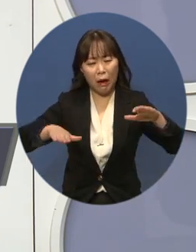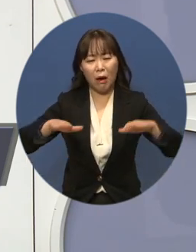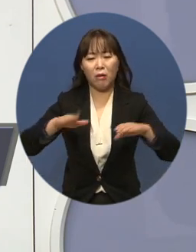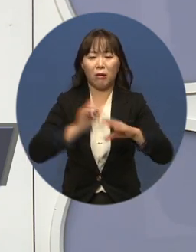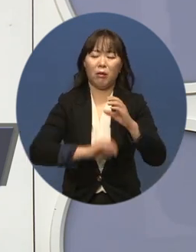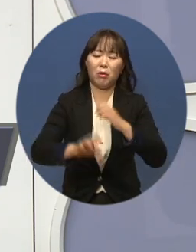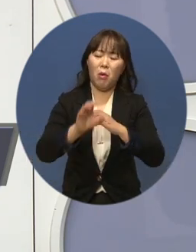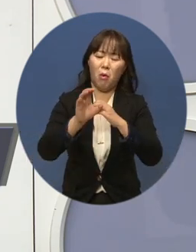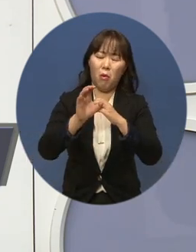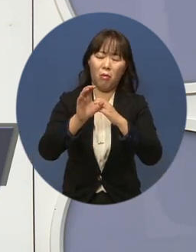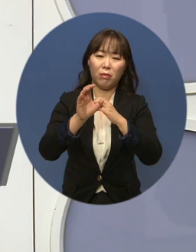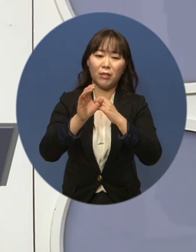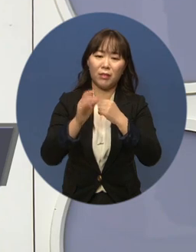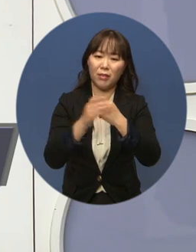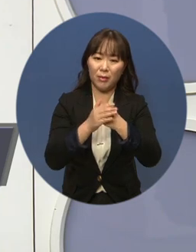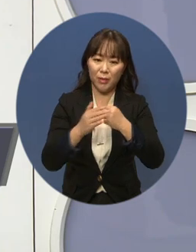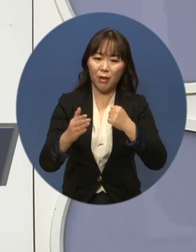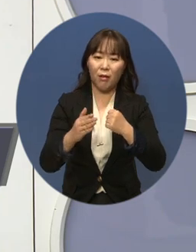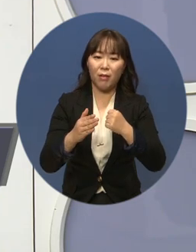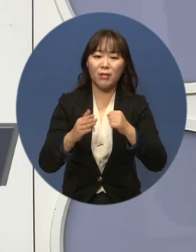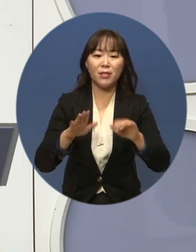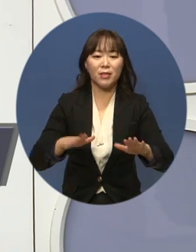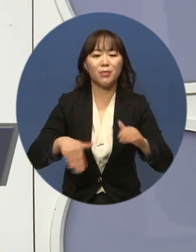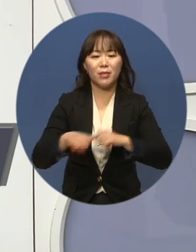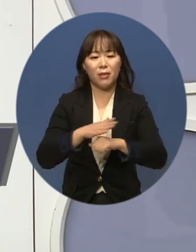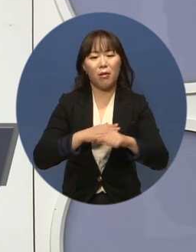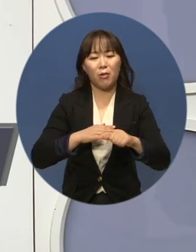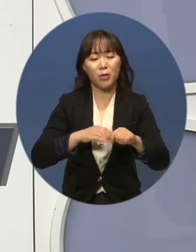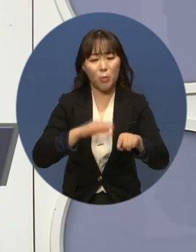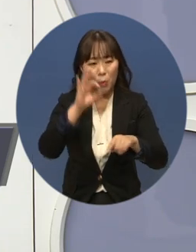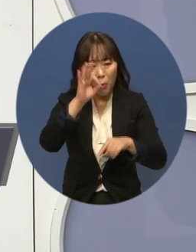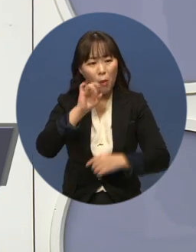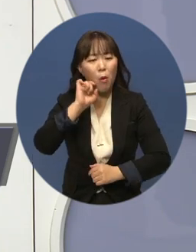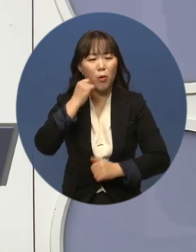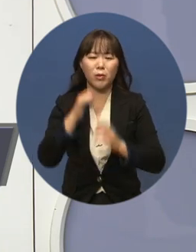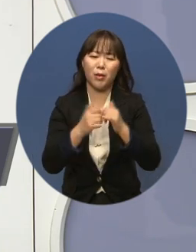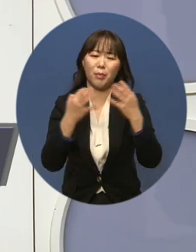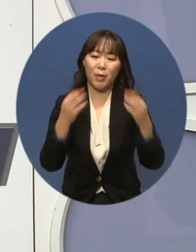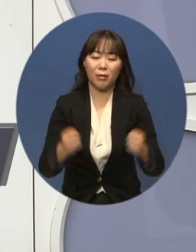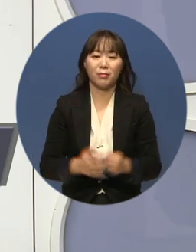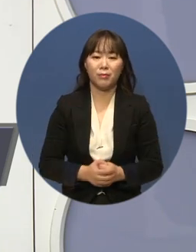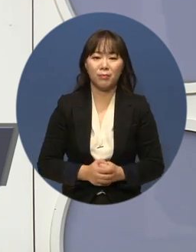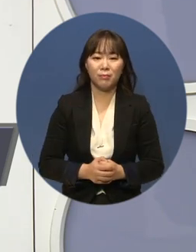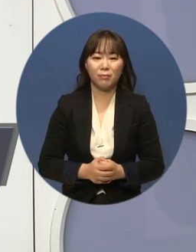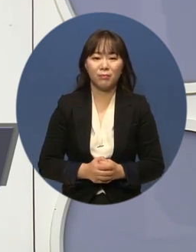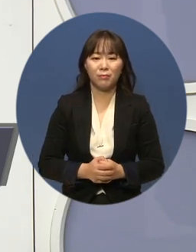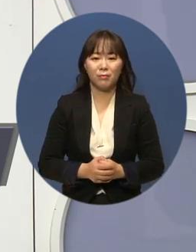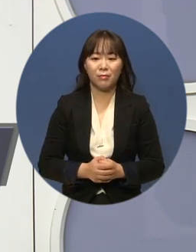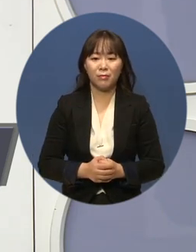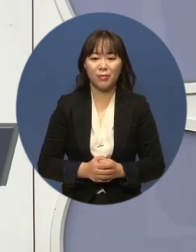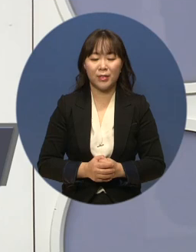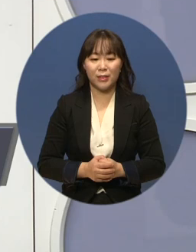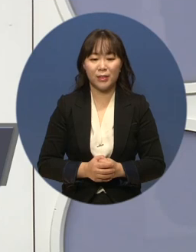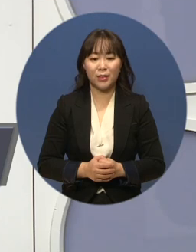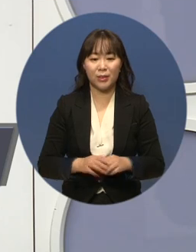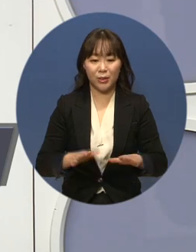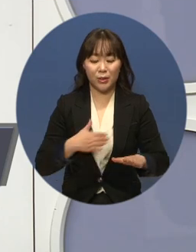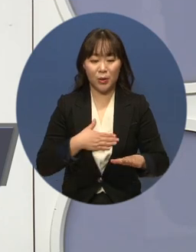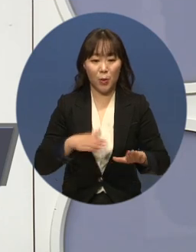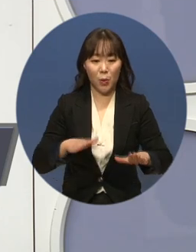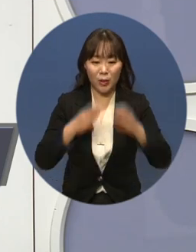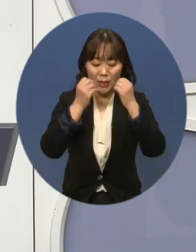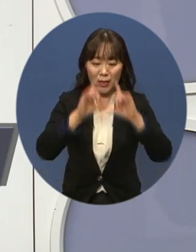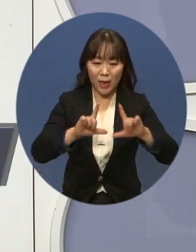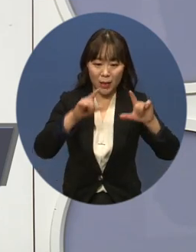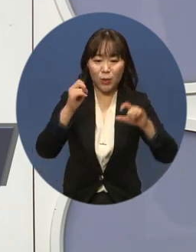확대가 돼서 사실은 굉장히 어려운 사람들이 더 많아졌습니다. 그래서 저는 신축년 새해 또